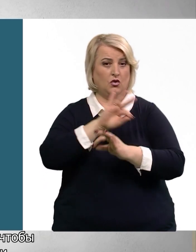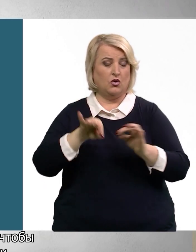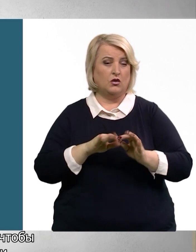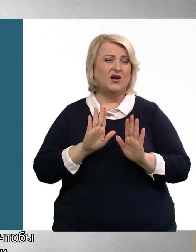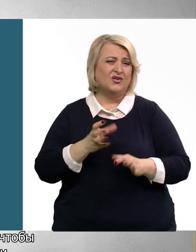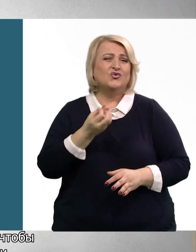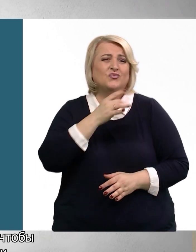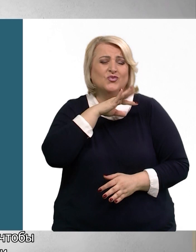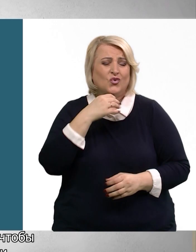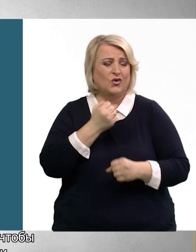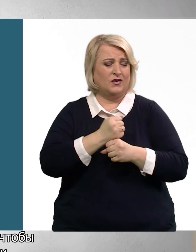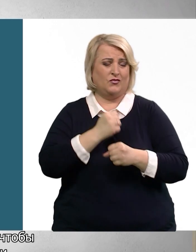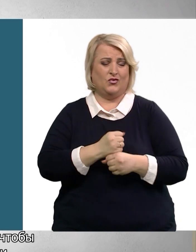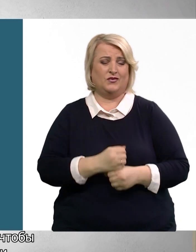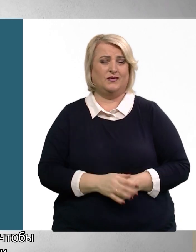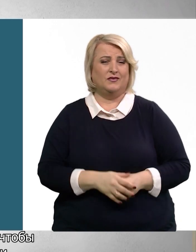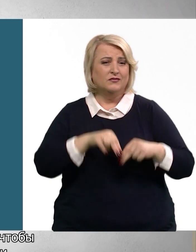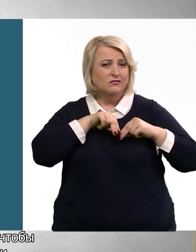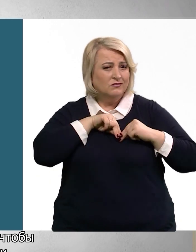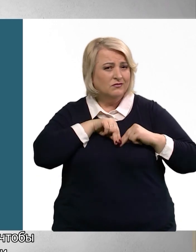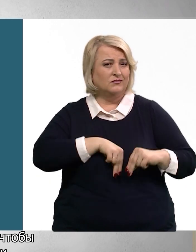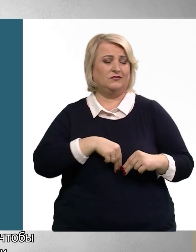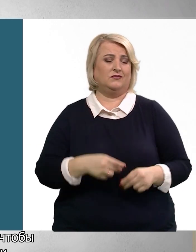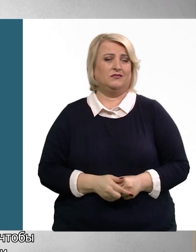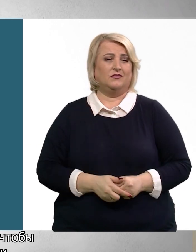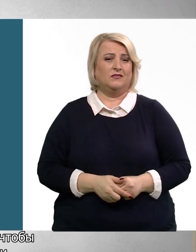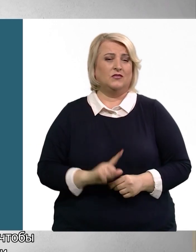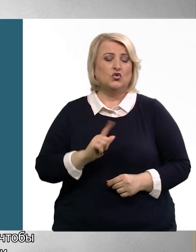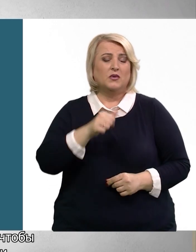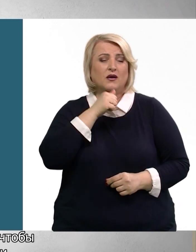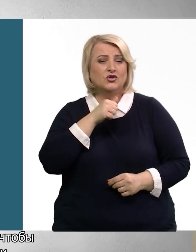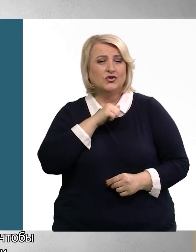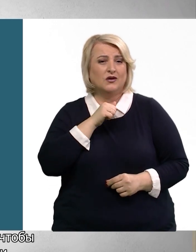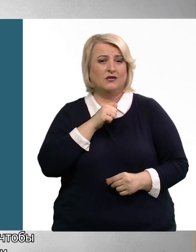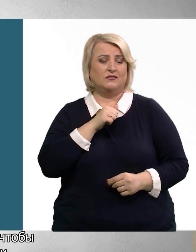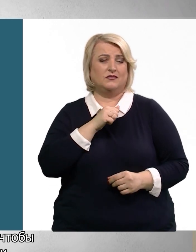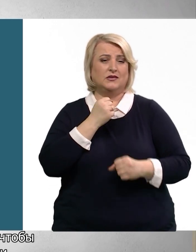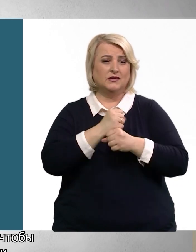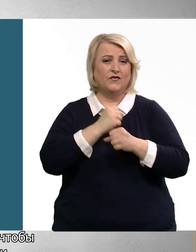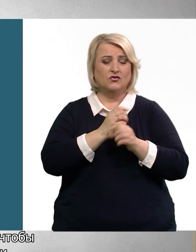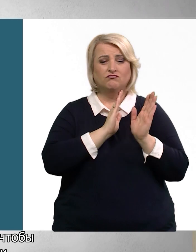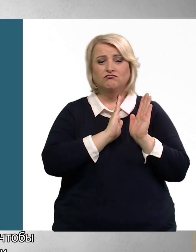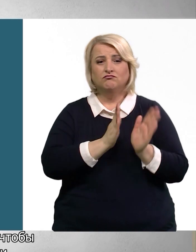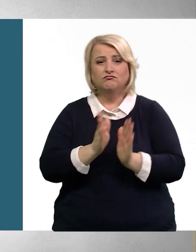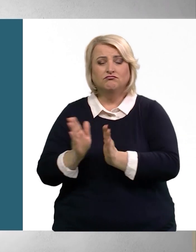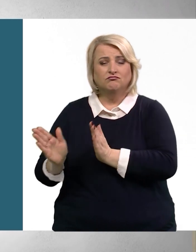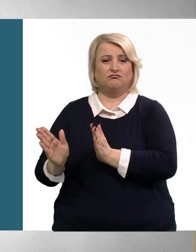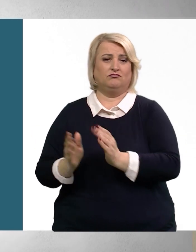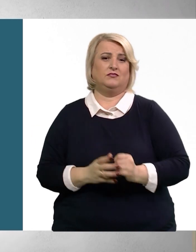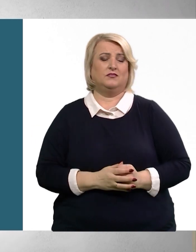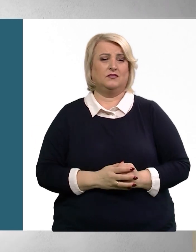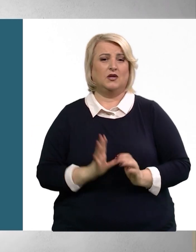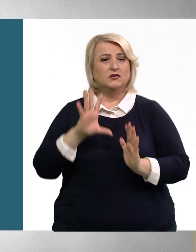proiecte. Dar este încă mult de lucru și este mult de lucru pentru a încerca să facem sistematic, să le